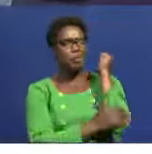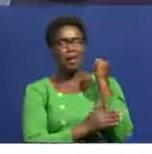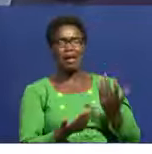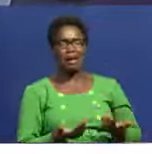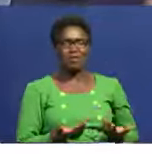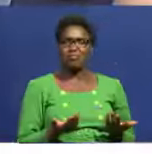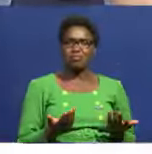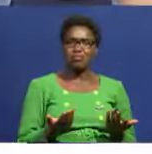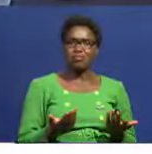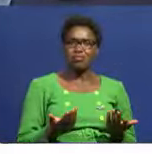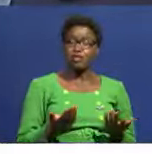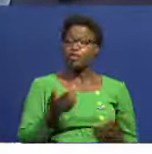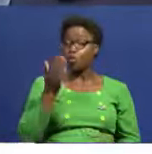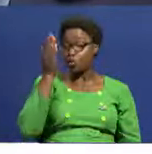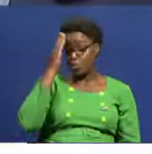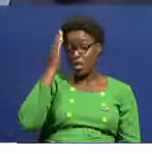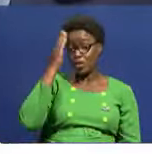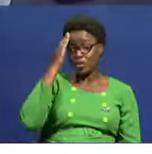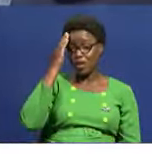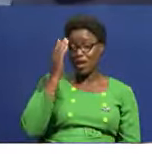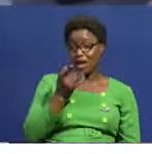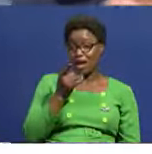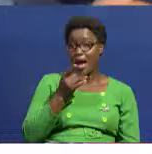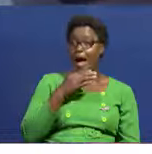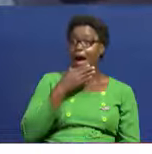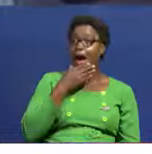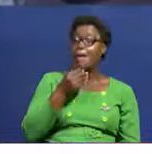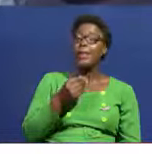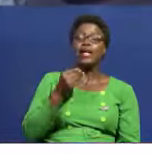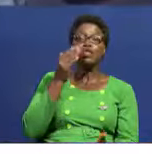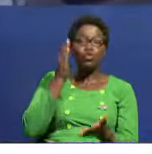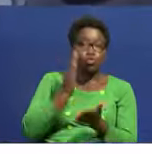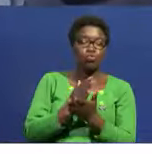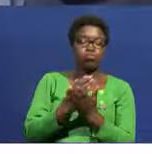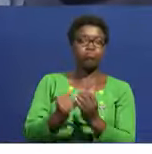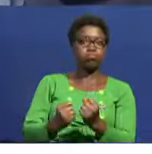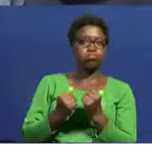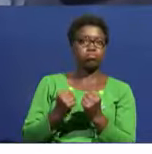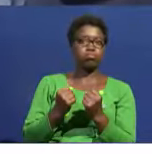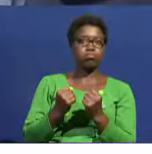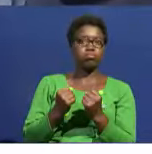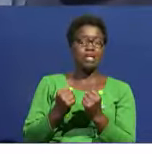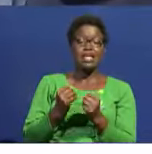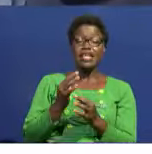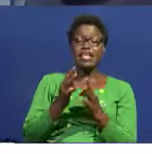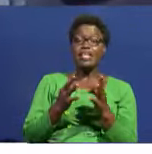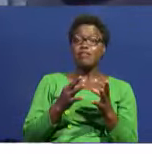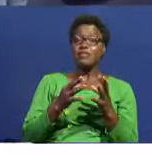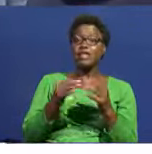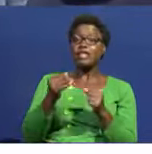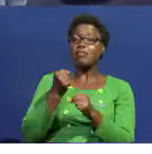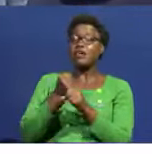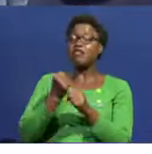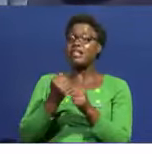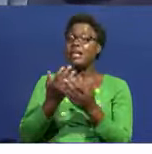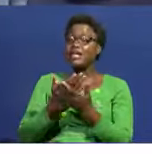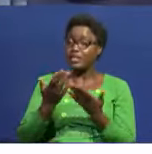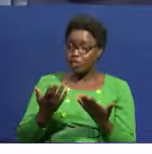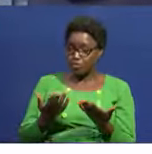mbaya. Unajua mwanaume kamili, kama mnaenda mnafanya